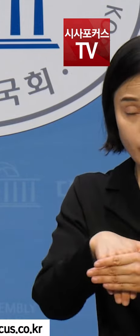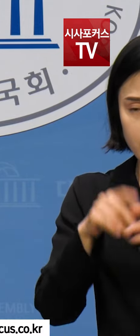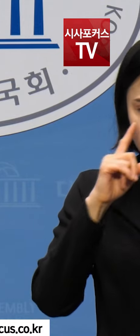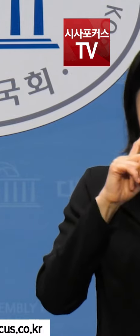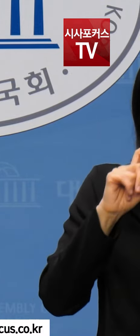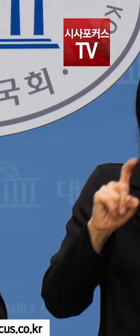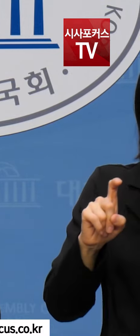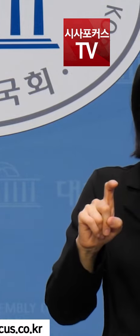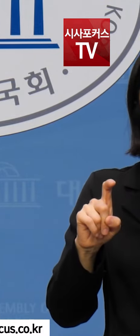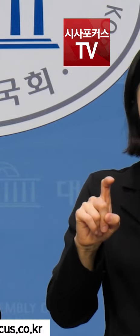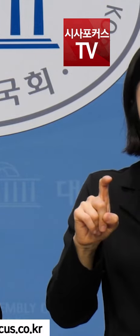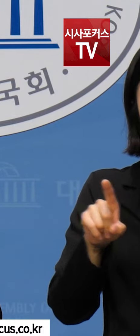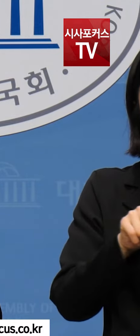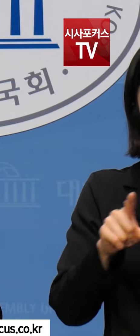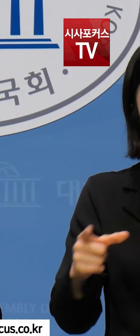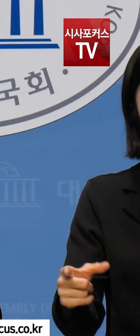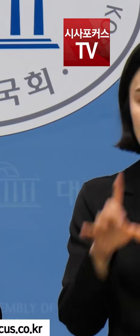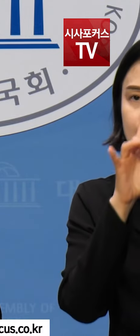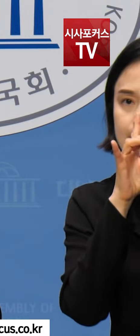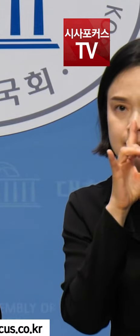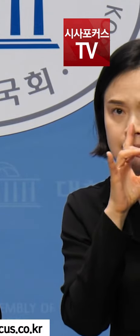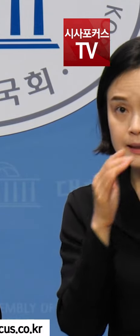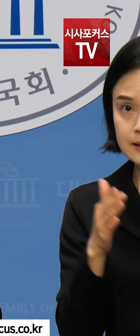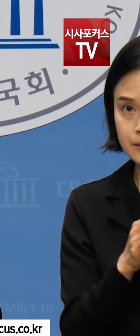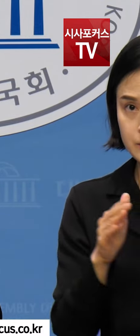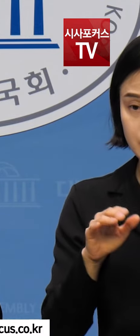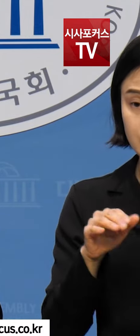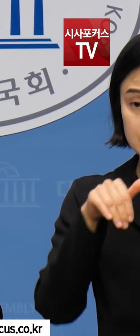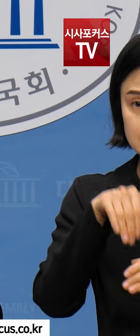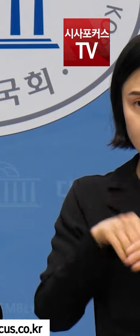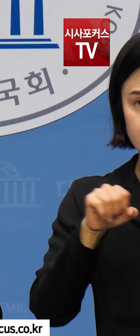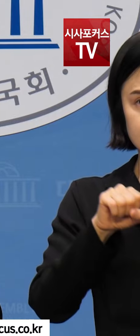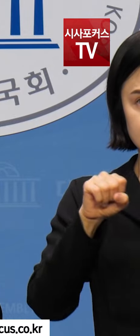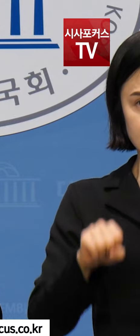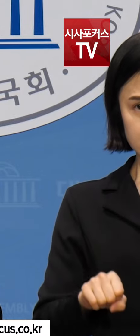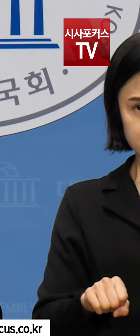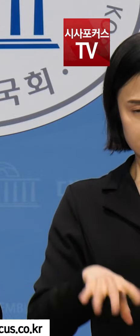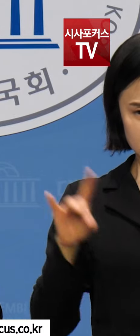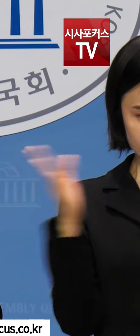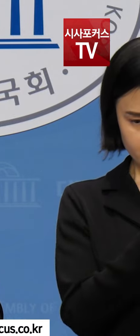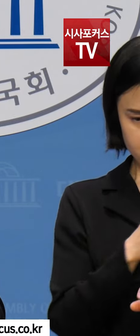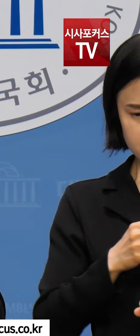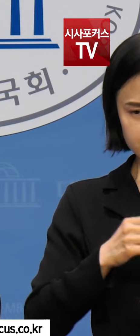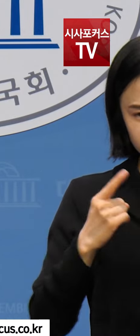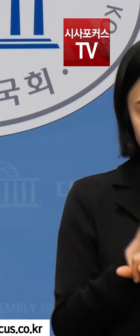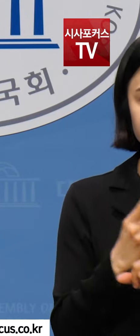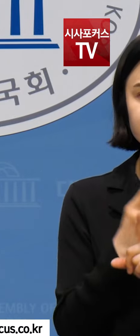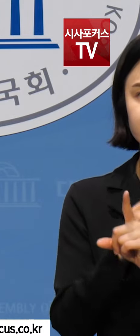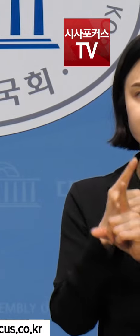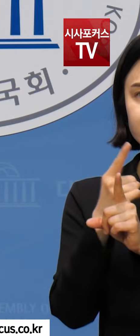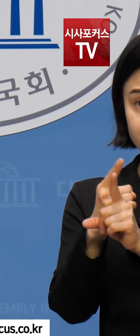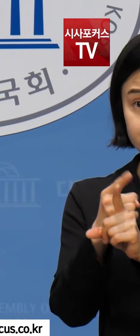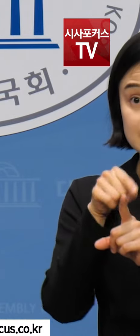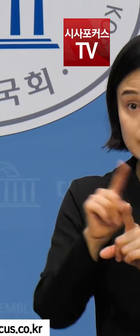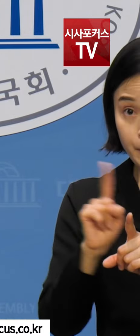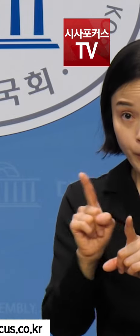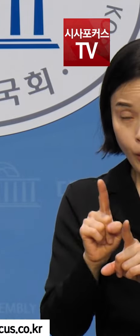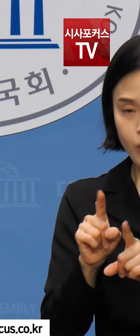않도록 우리의 선거 시스템을 총체적으로 점검하는 선거제도 개혁투기를 국회 또는